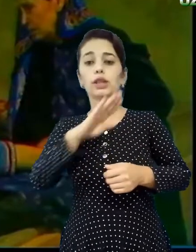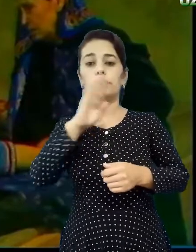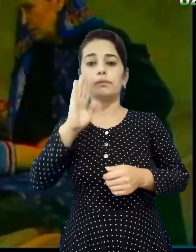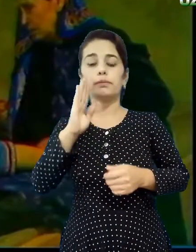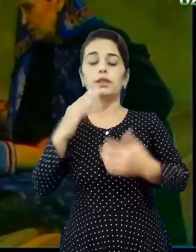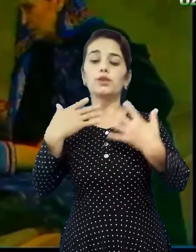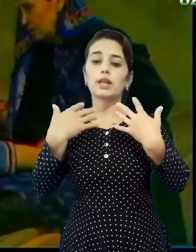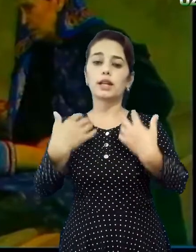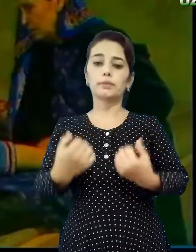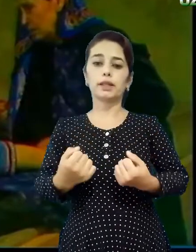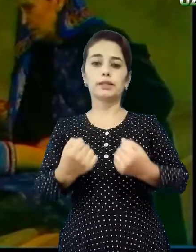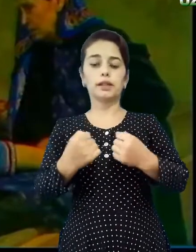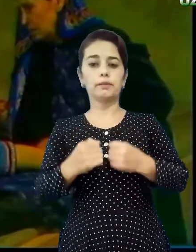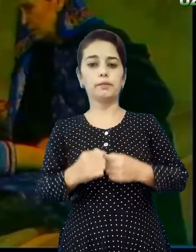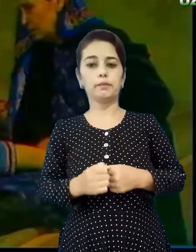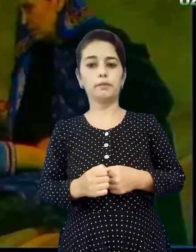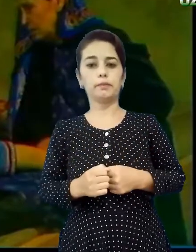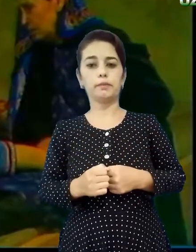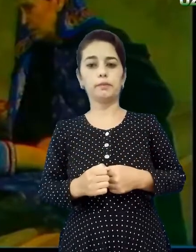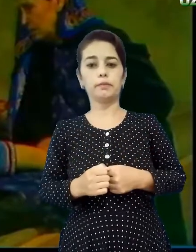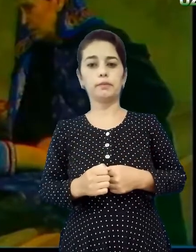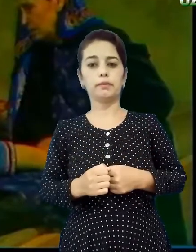Keyin ona tuzalib ketdi.